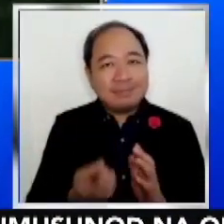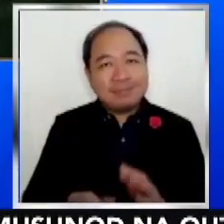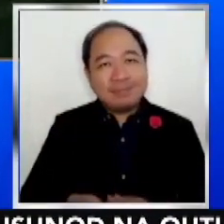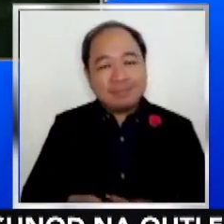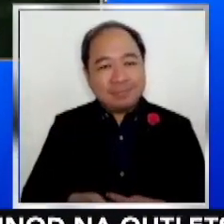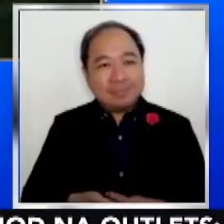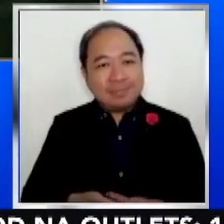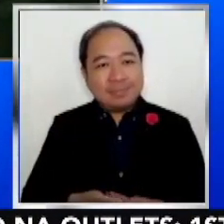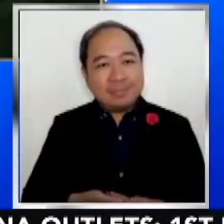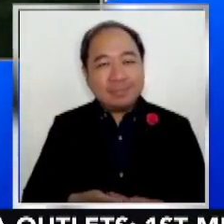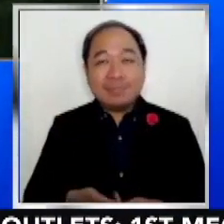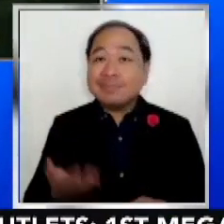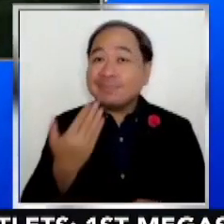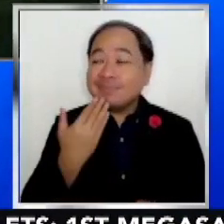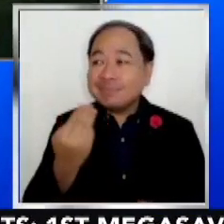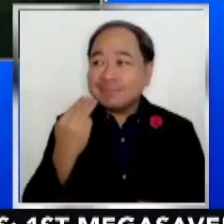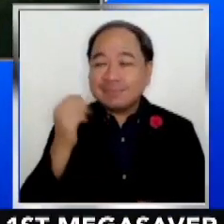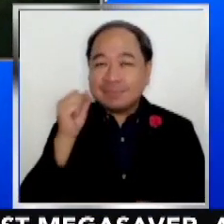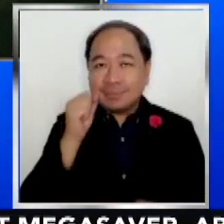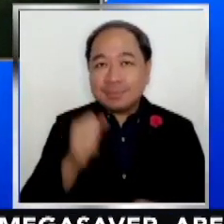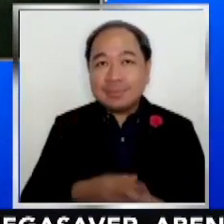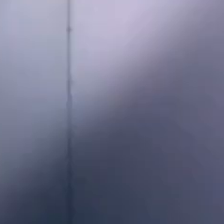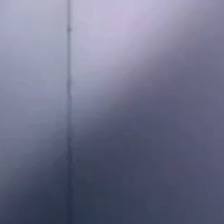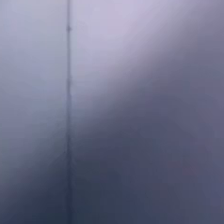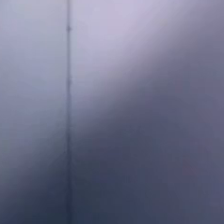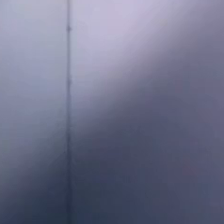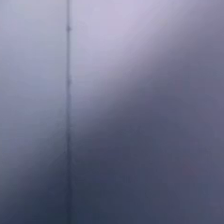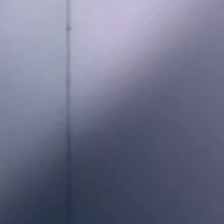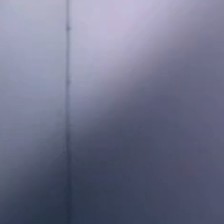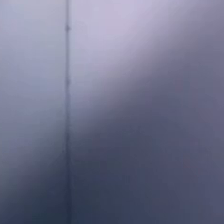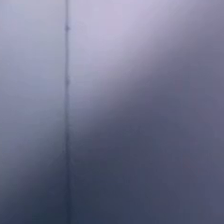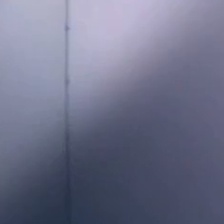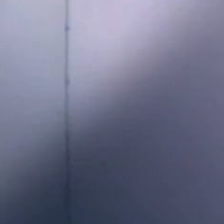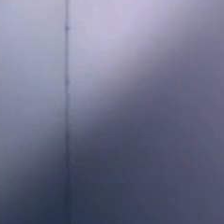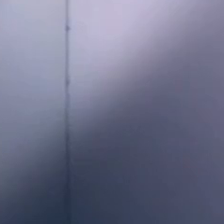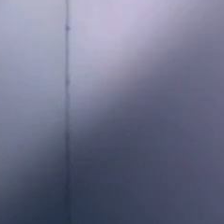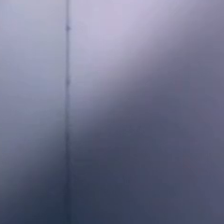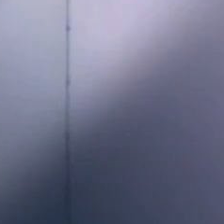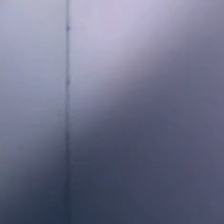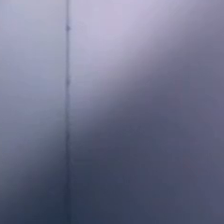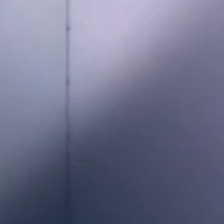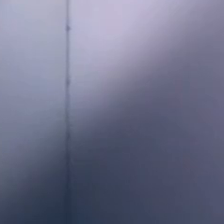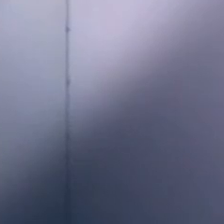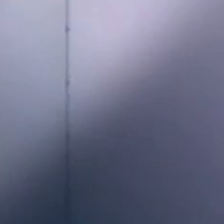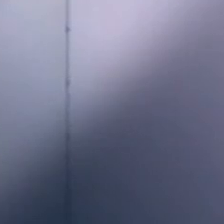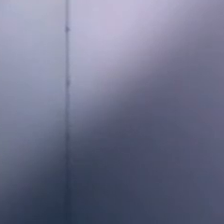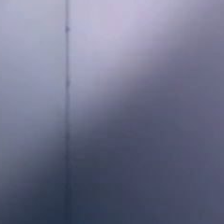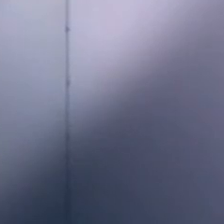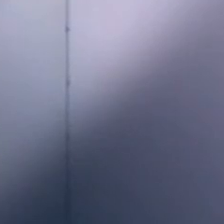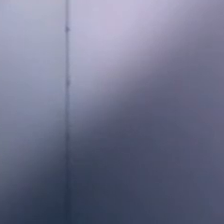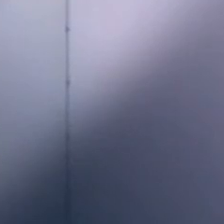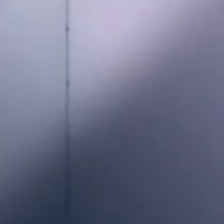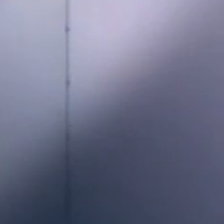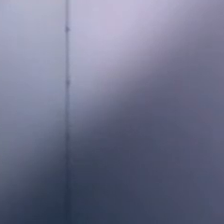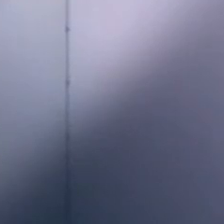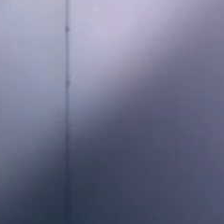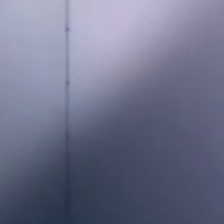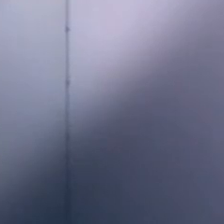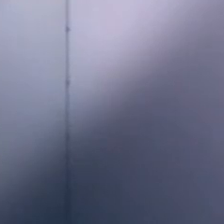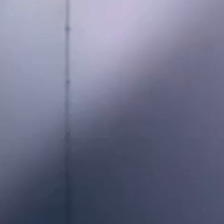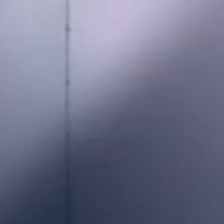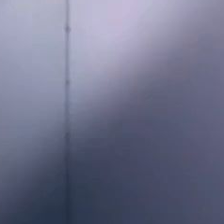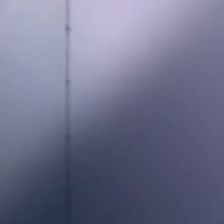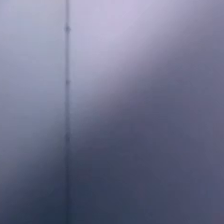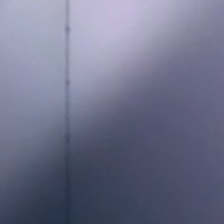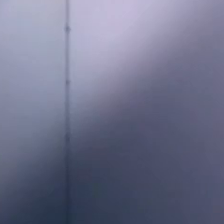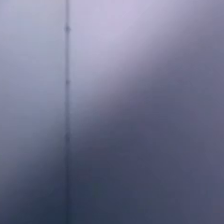Maraming salamat sa iyo, Mark Salazar! Mga kapuso, kasama nyo kami 24 oras.